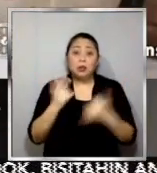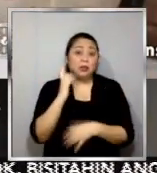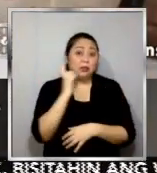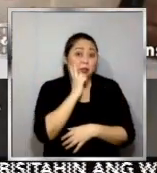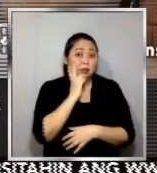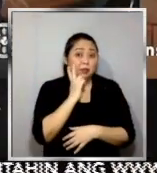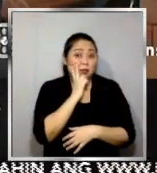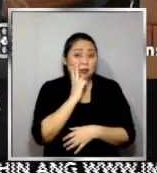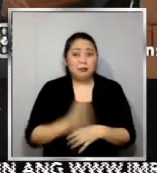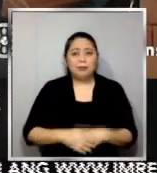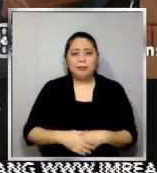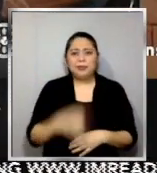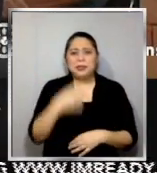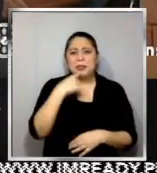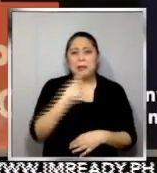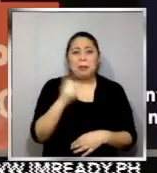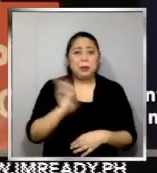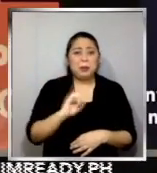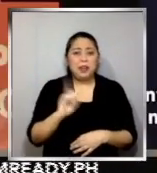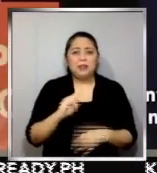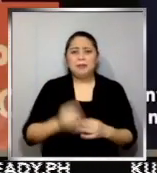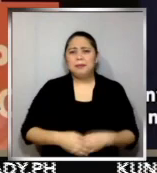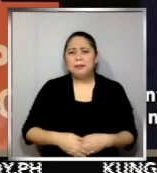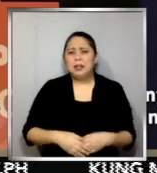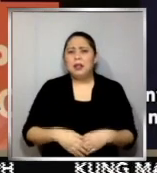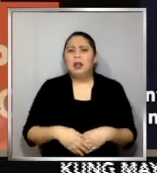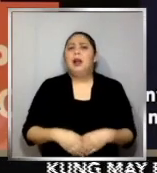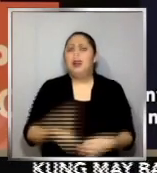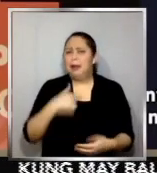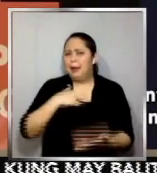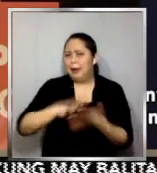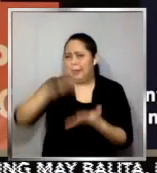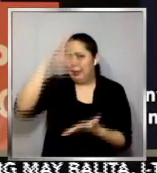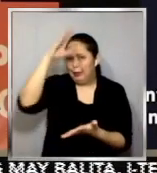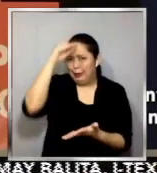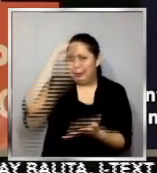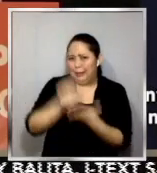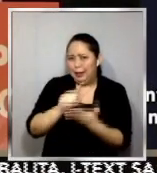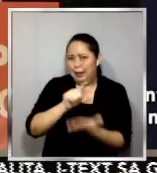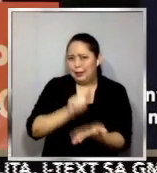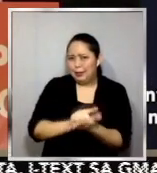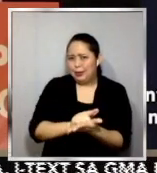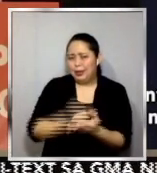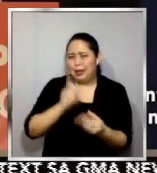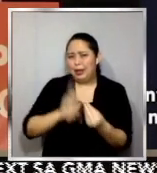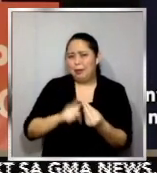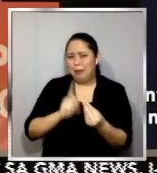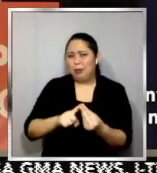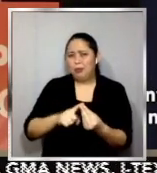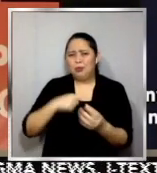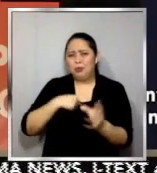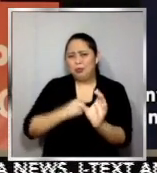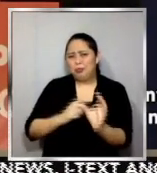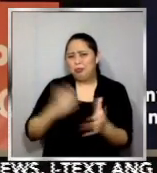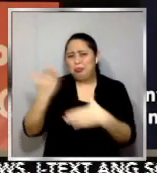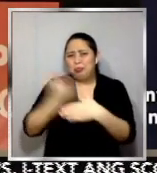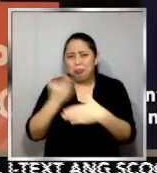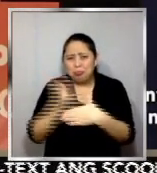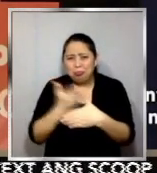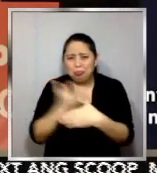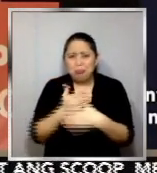mamagitan sa isyu ng liderato sa kamara. Natagam na ako. Natagam is the Visayan word